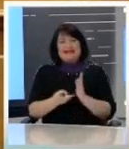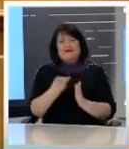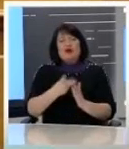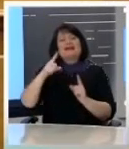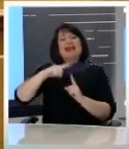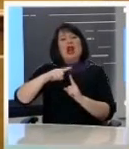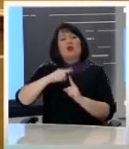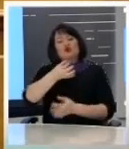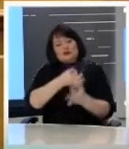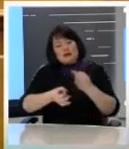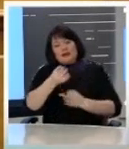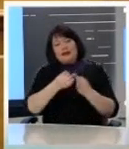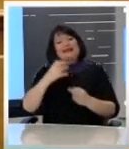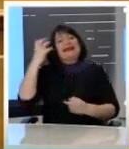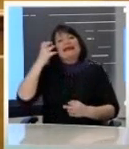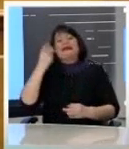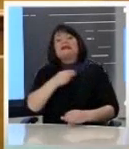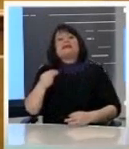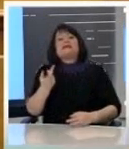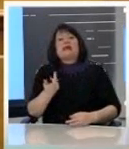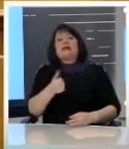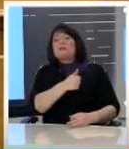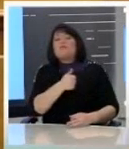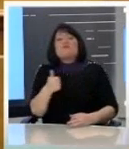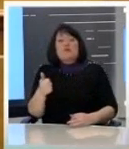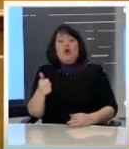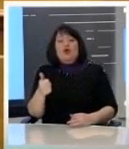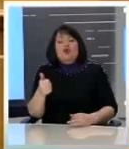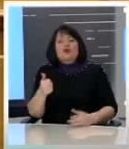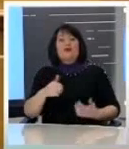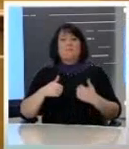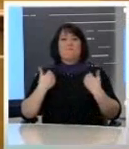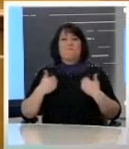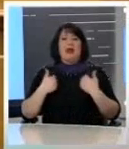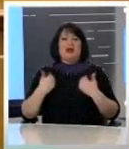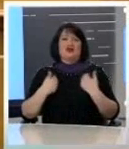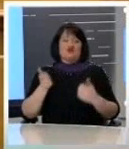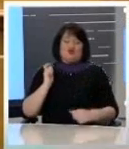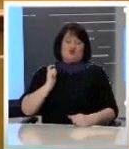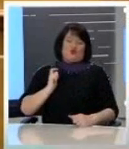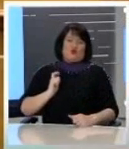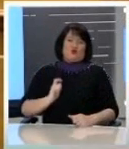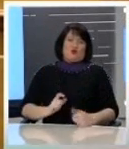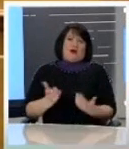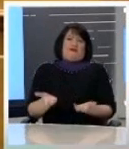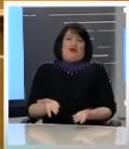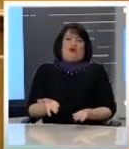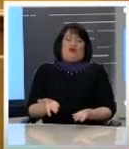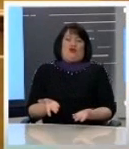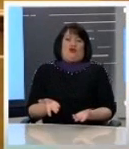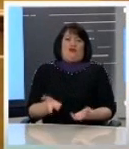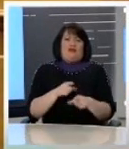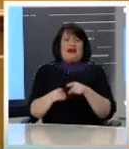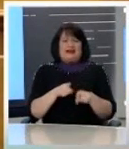κύριος Τσακαλώτος, ότι αφορά αποκλειστικά παίχτες πολύ μεγάλου πελληνικούς και δεν